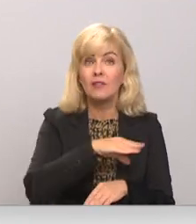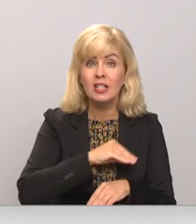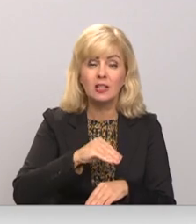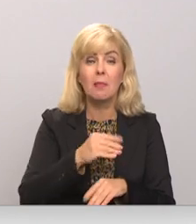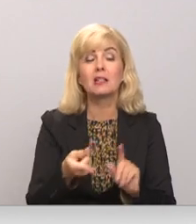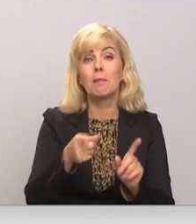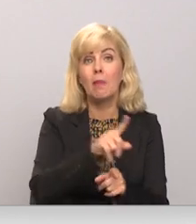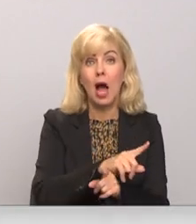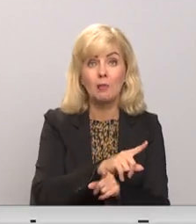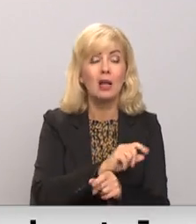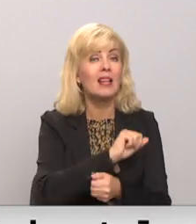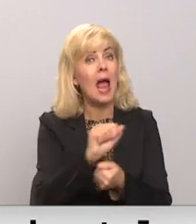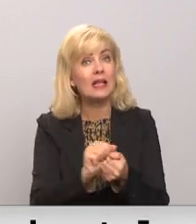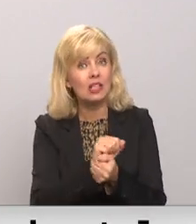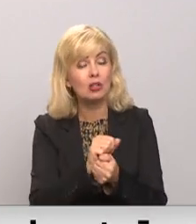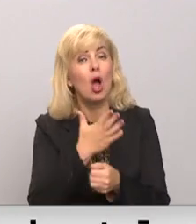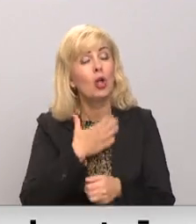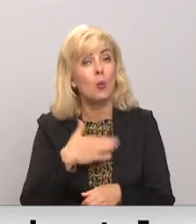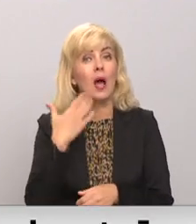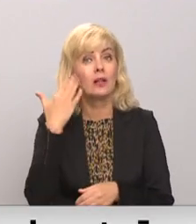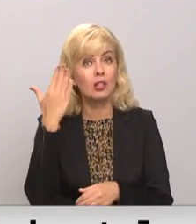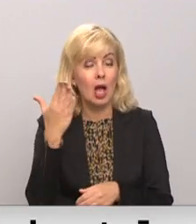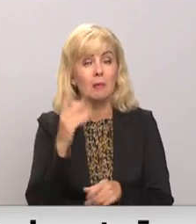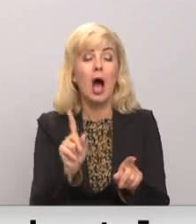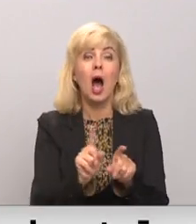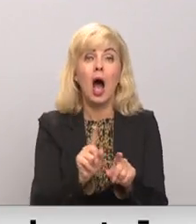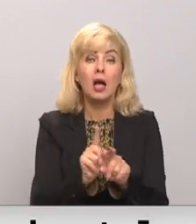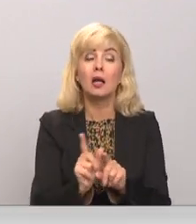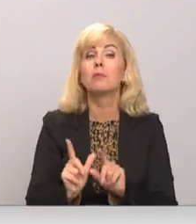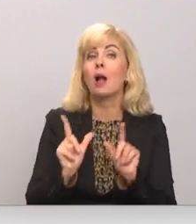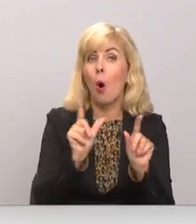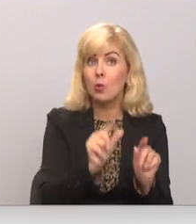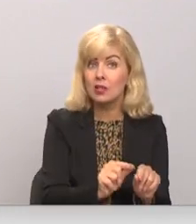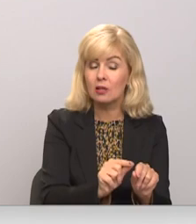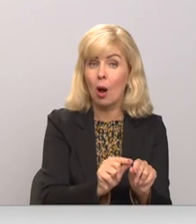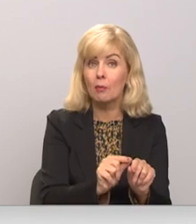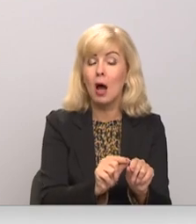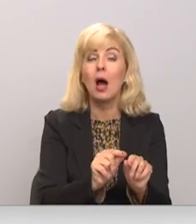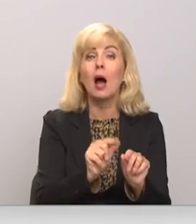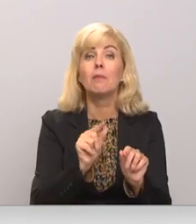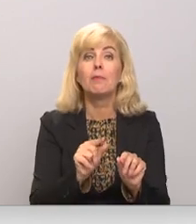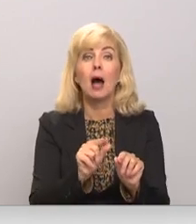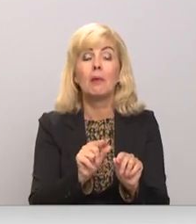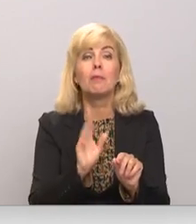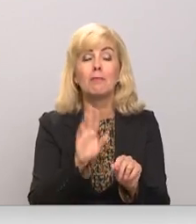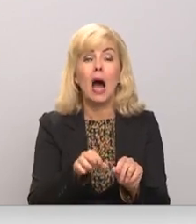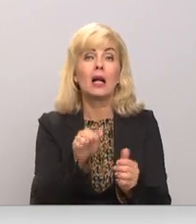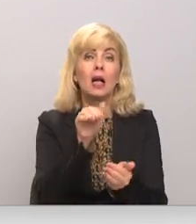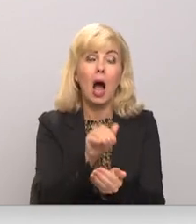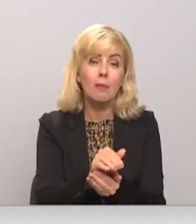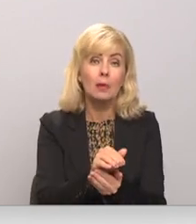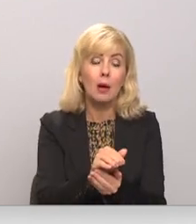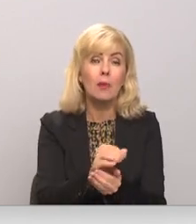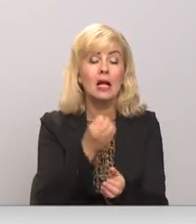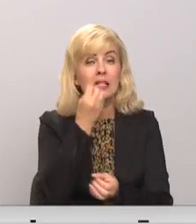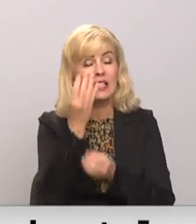pormaņas nonaiznacinājis. Mēs ļoti, ļoti ceram. Mēs arī braucam tīši novembra sokumā pa kapeņiem, uzlīkam zīdus